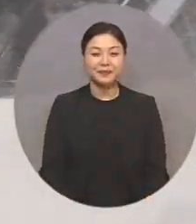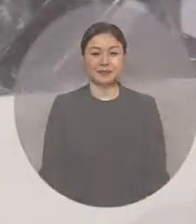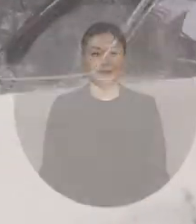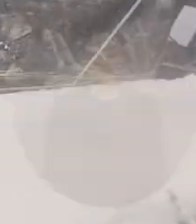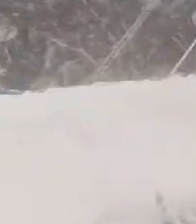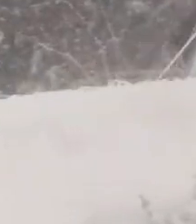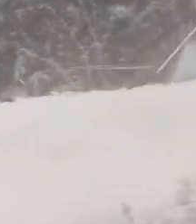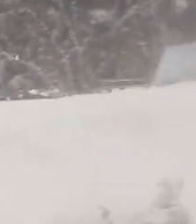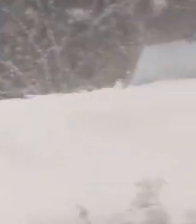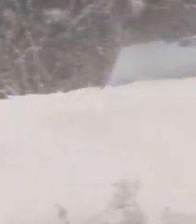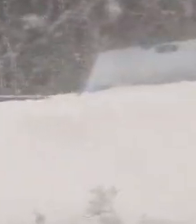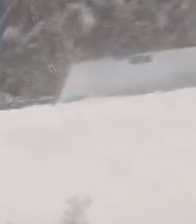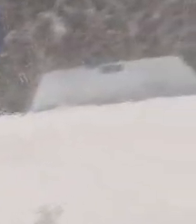있니다 n